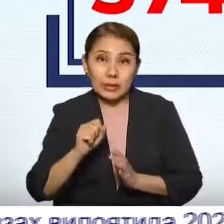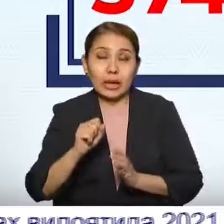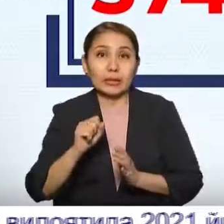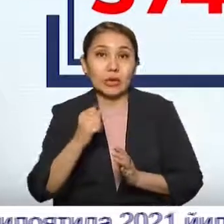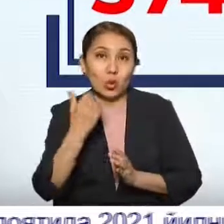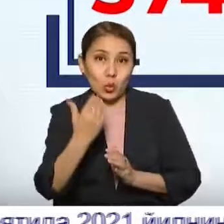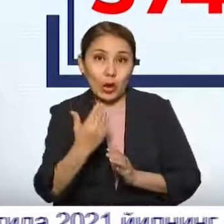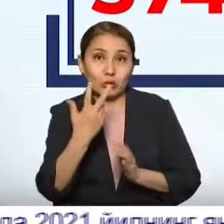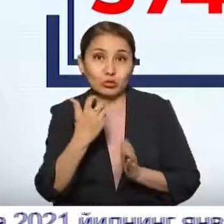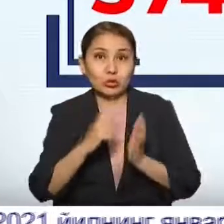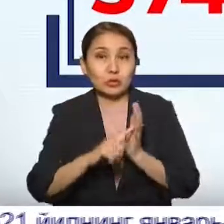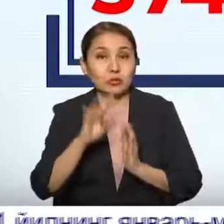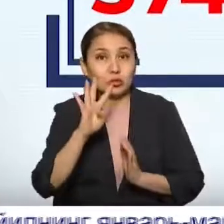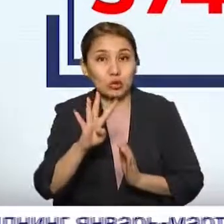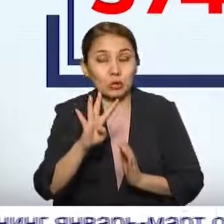etib, uning